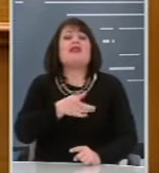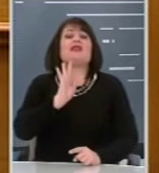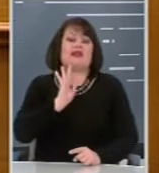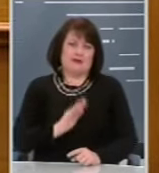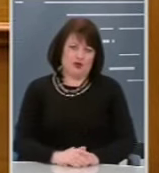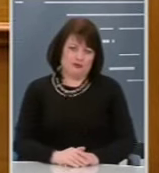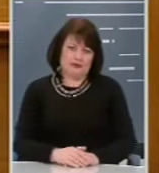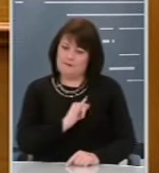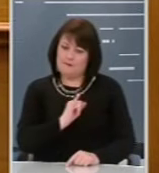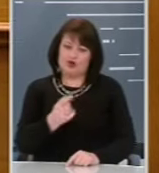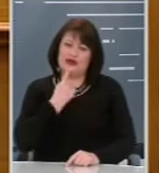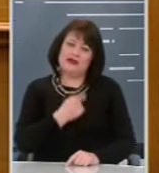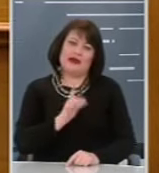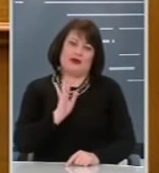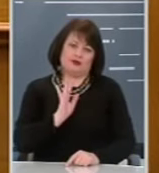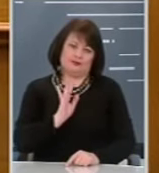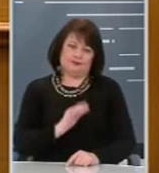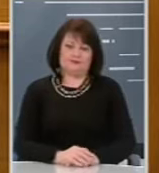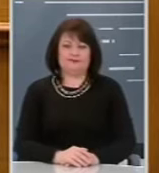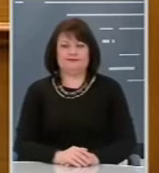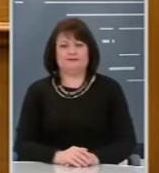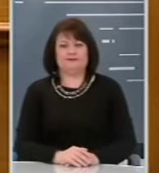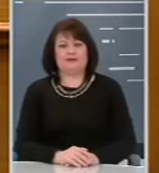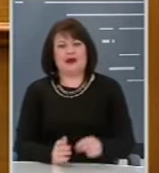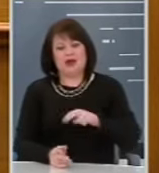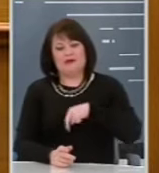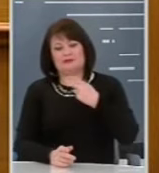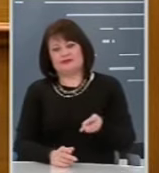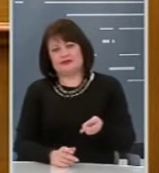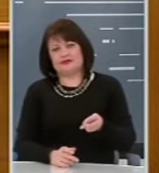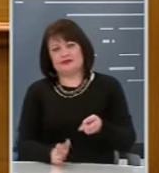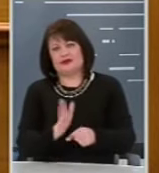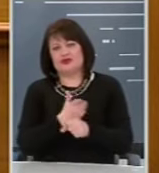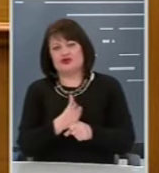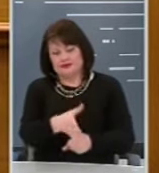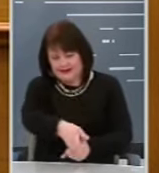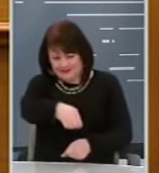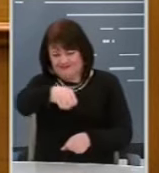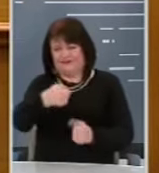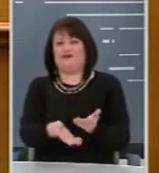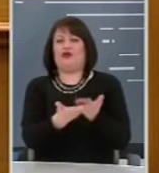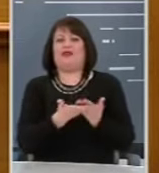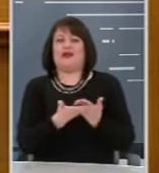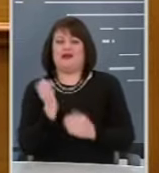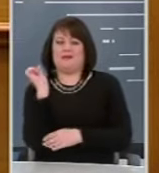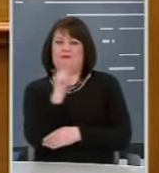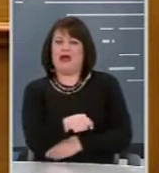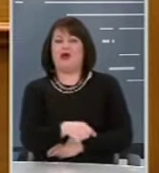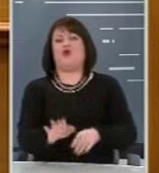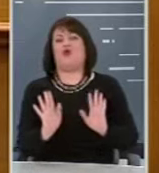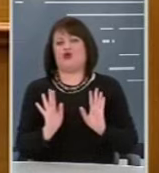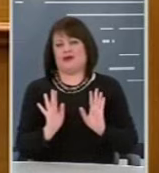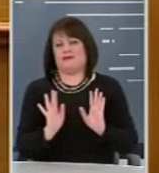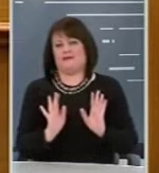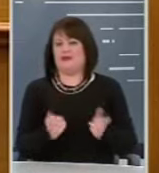δεν συνηθίζω ποτέ να να χτυπάω πεσμένους απεναντίας δίνω το χέρι μου να τους σηκώσω να να τους βοηθήσω